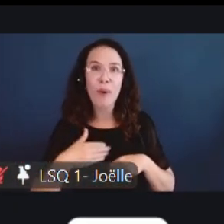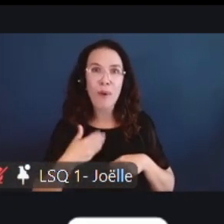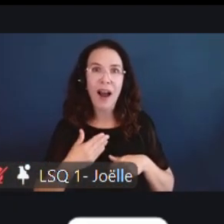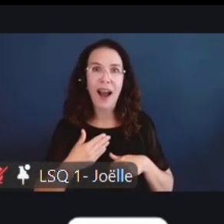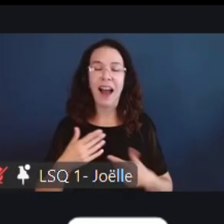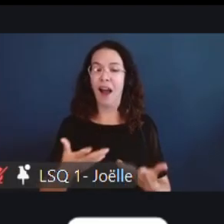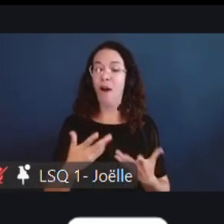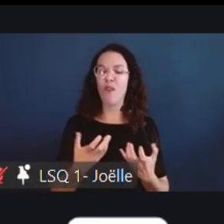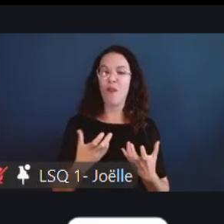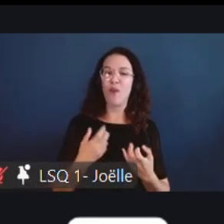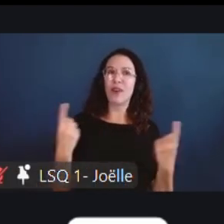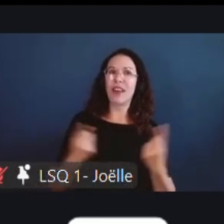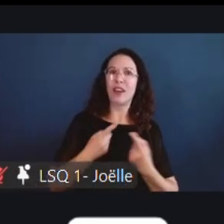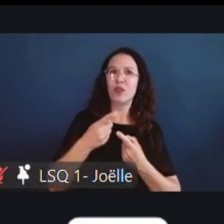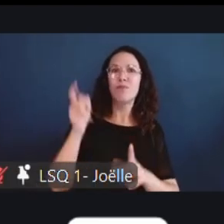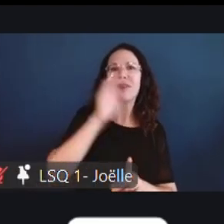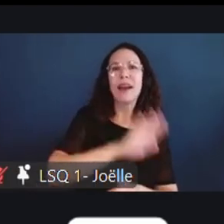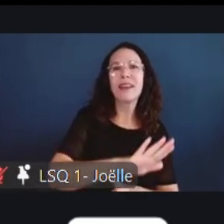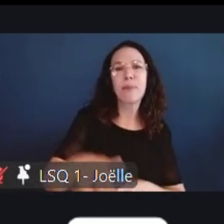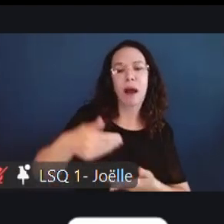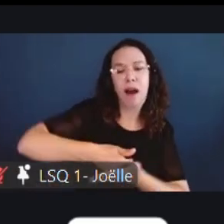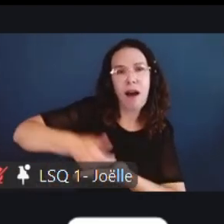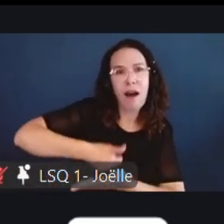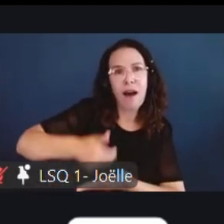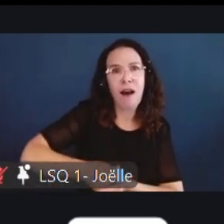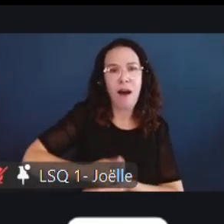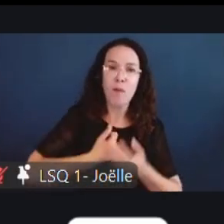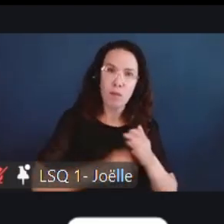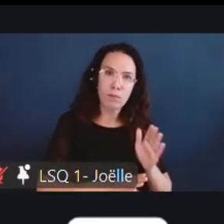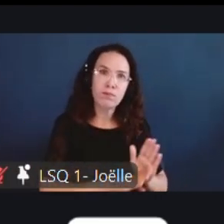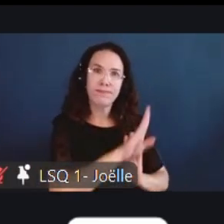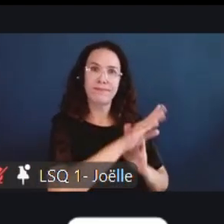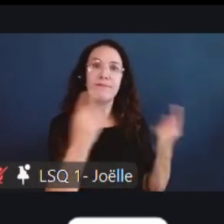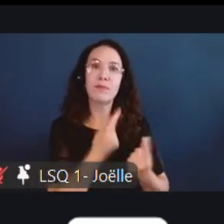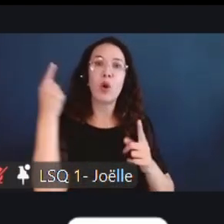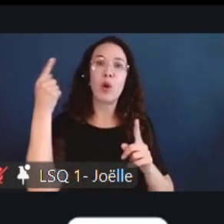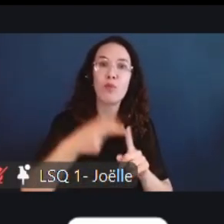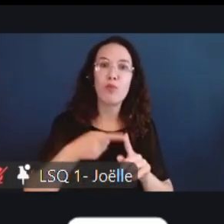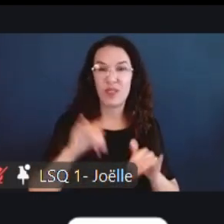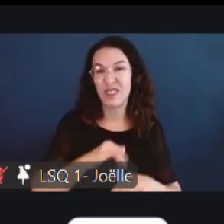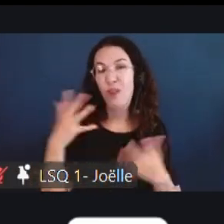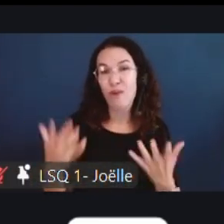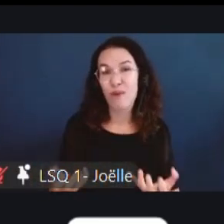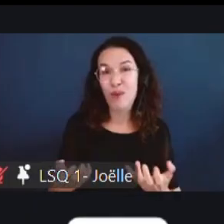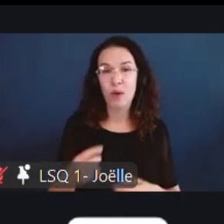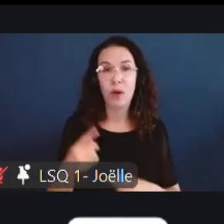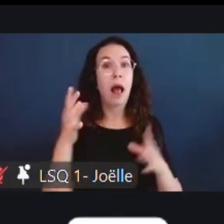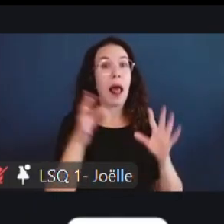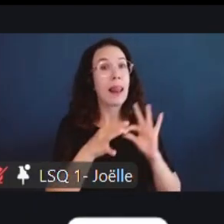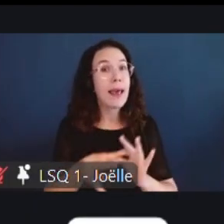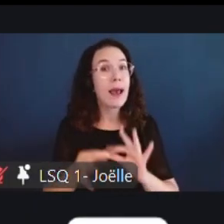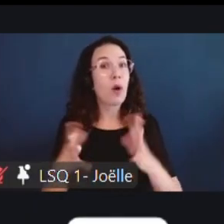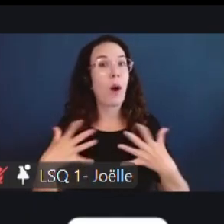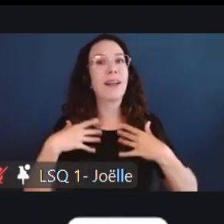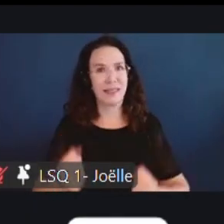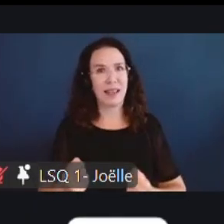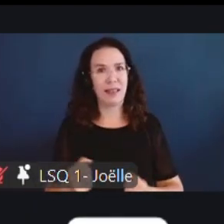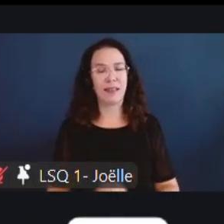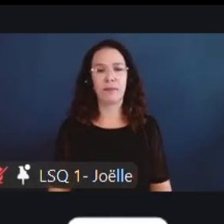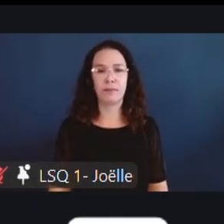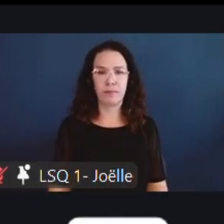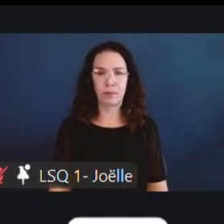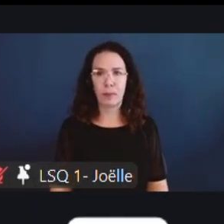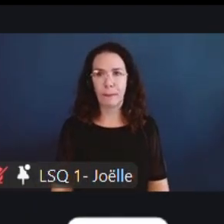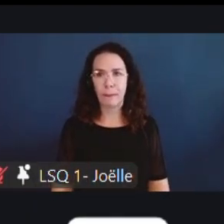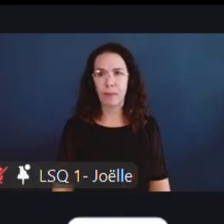en espérant que partager leur expérience pourrait contribuer à améliorer les pratiques dans le secteur de la santé. Étant donné la